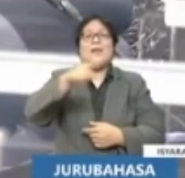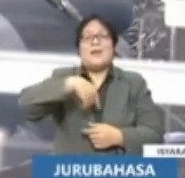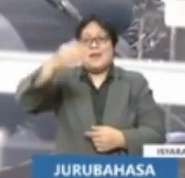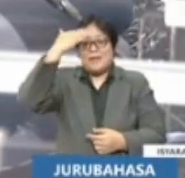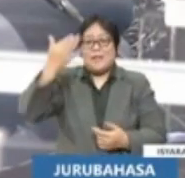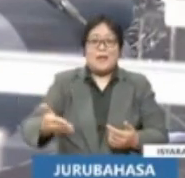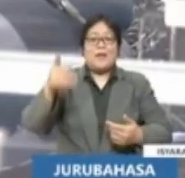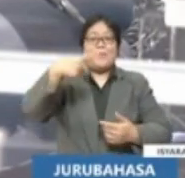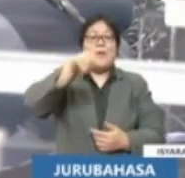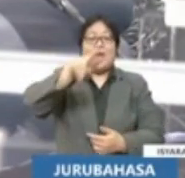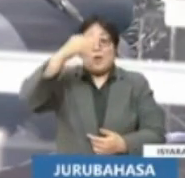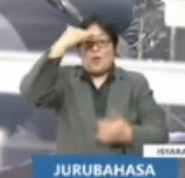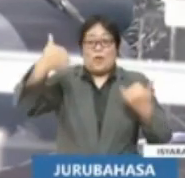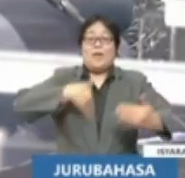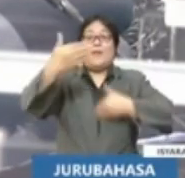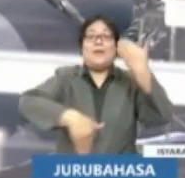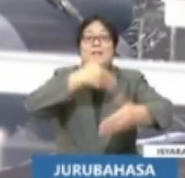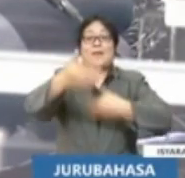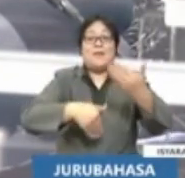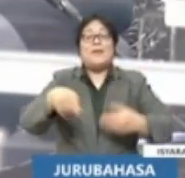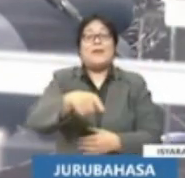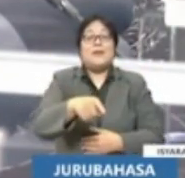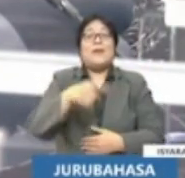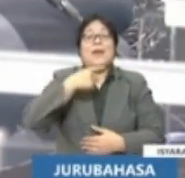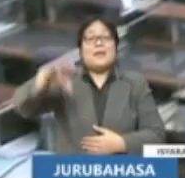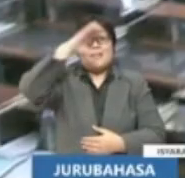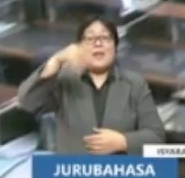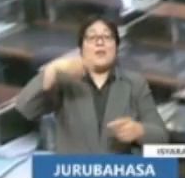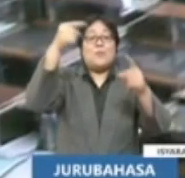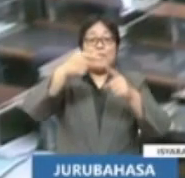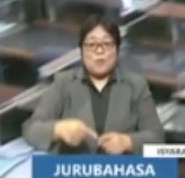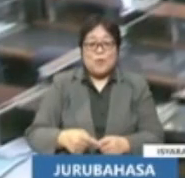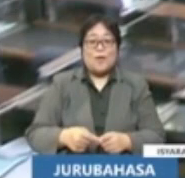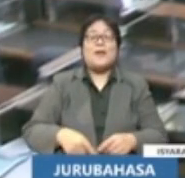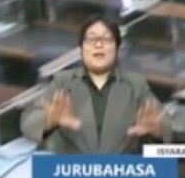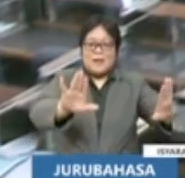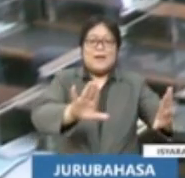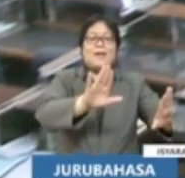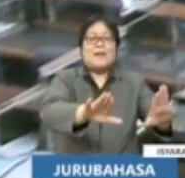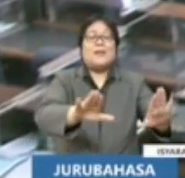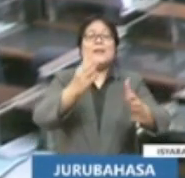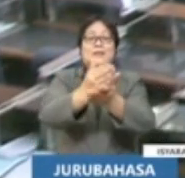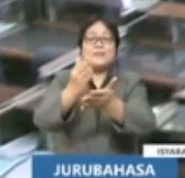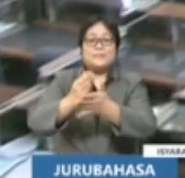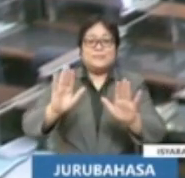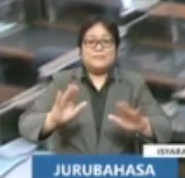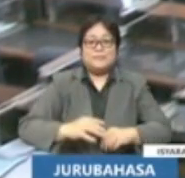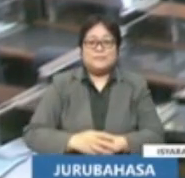tahu pilihan raya di Johor sedang berlaku. Ini semua nak cari poin untuk